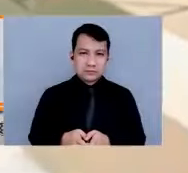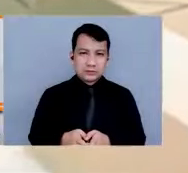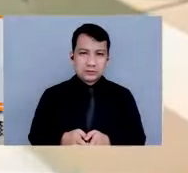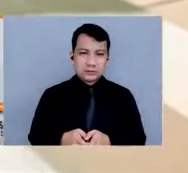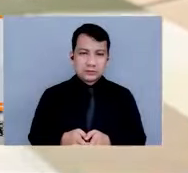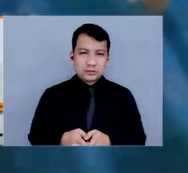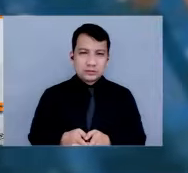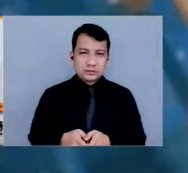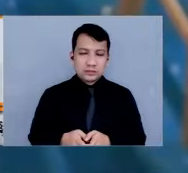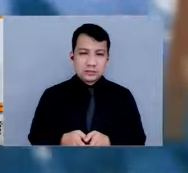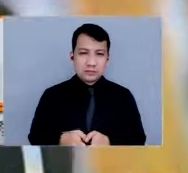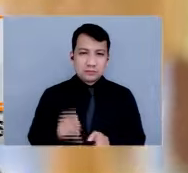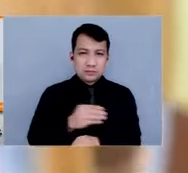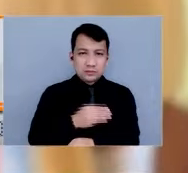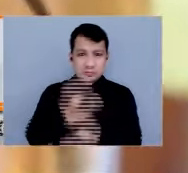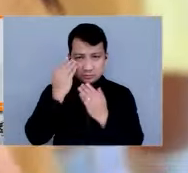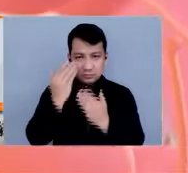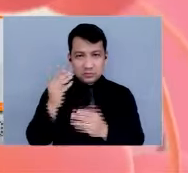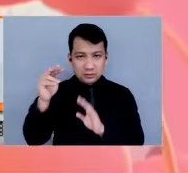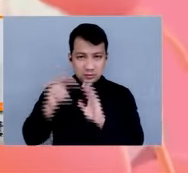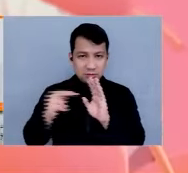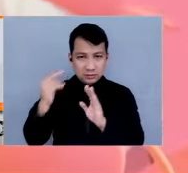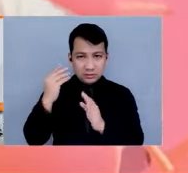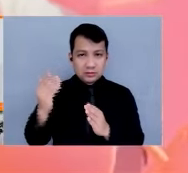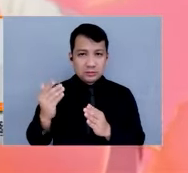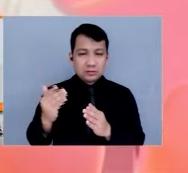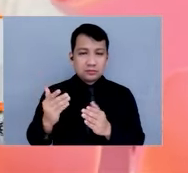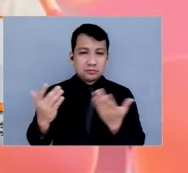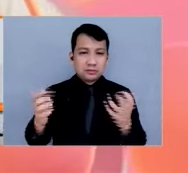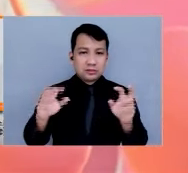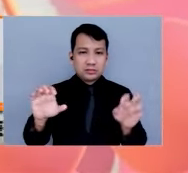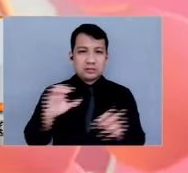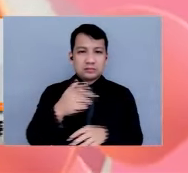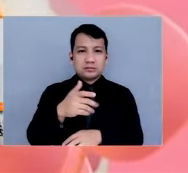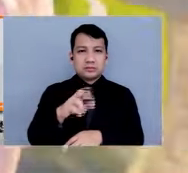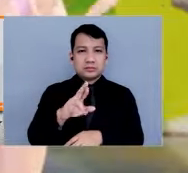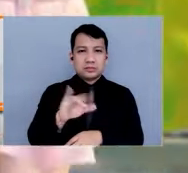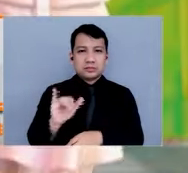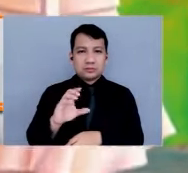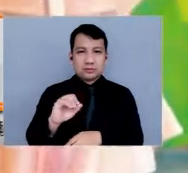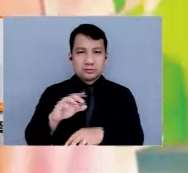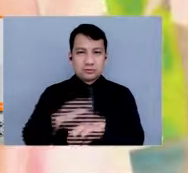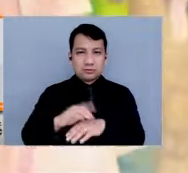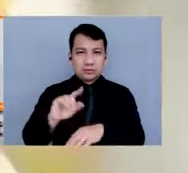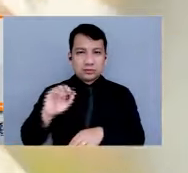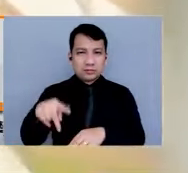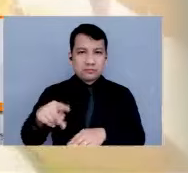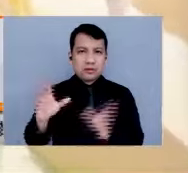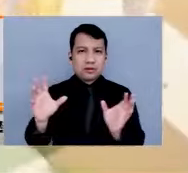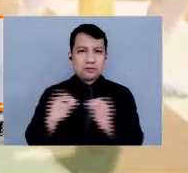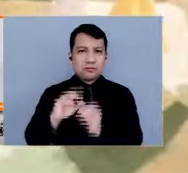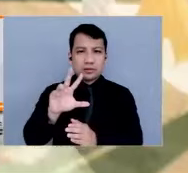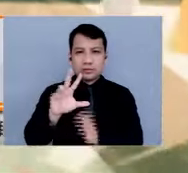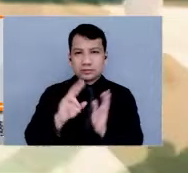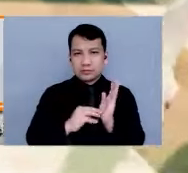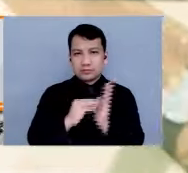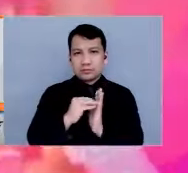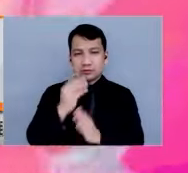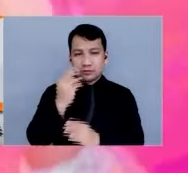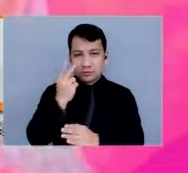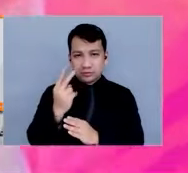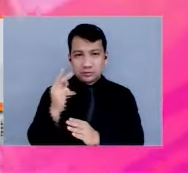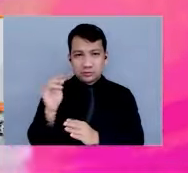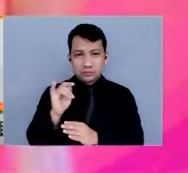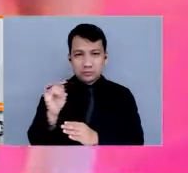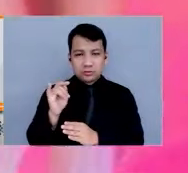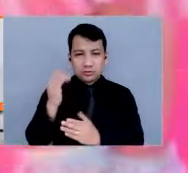Ang music video na yan ng latest single nilang Cherry on Top, pumalo na sa mahigit 3 million ang views sa YouTube.